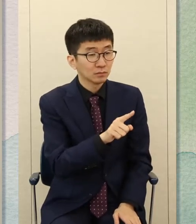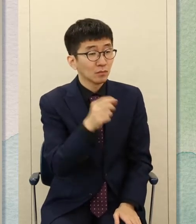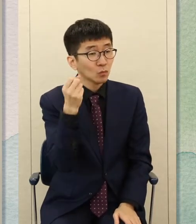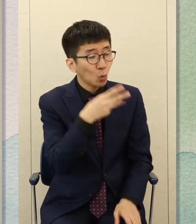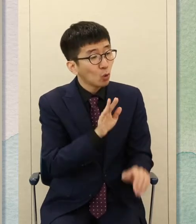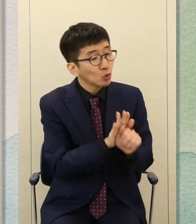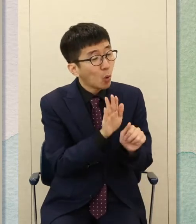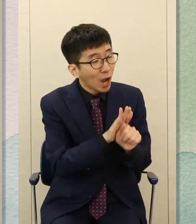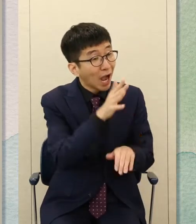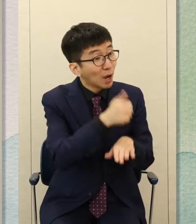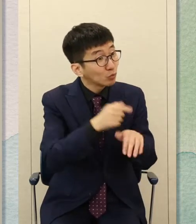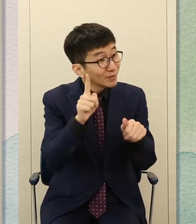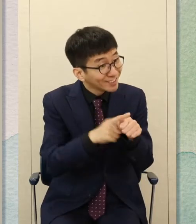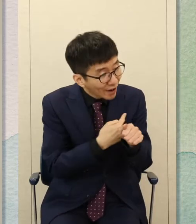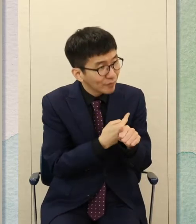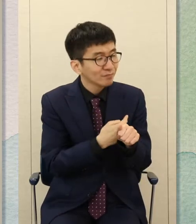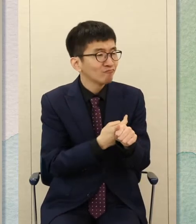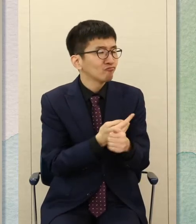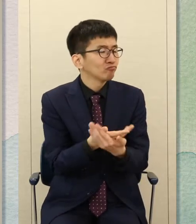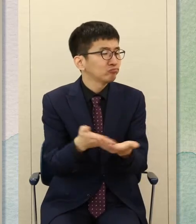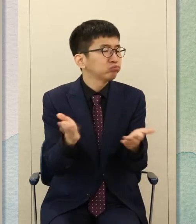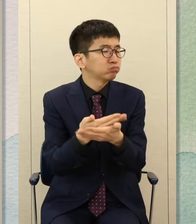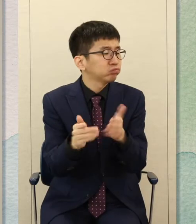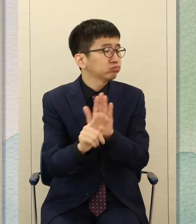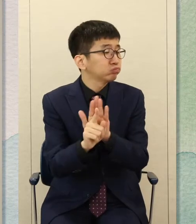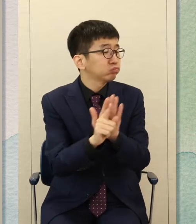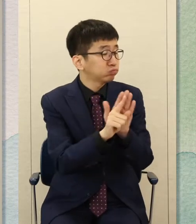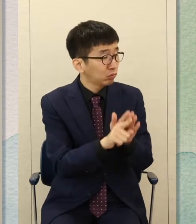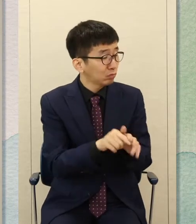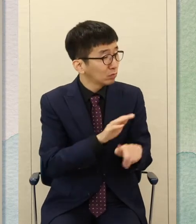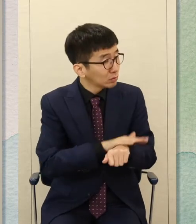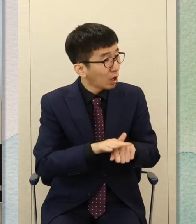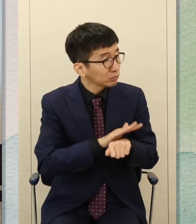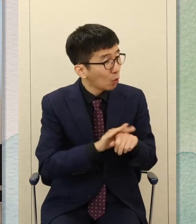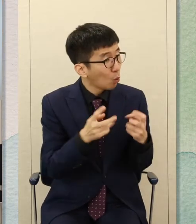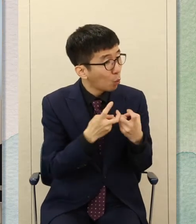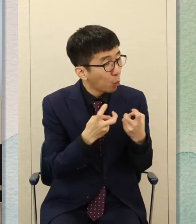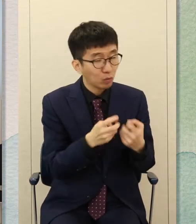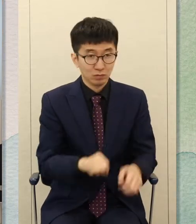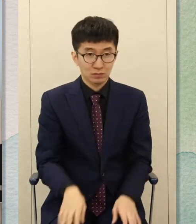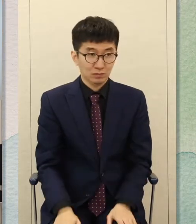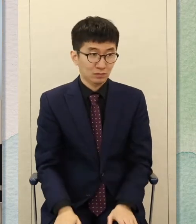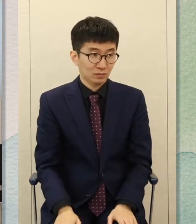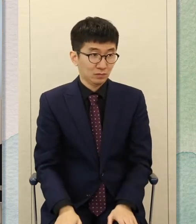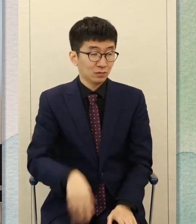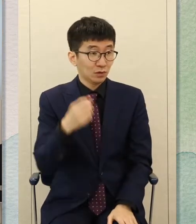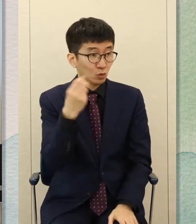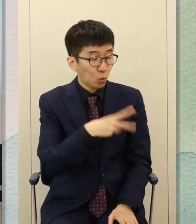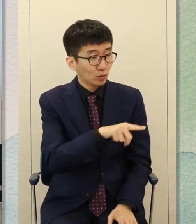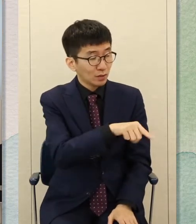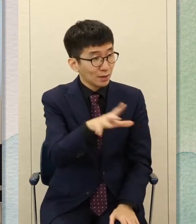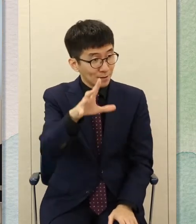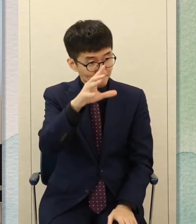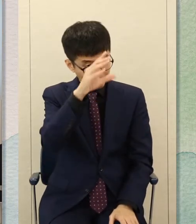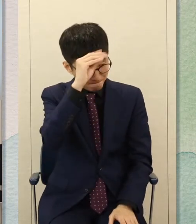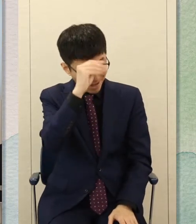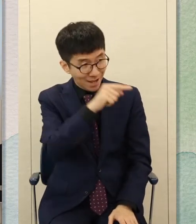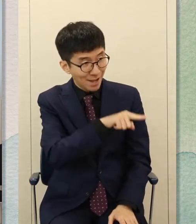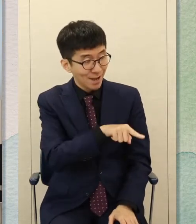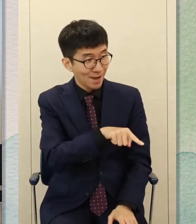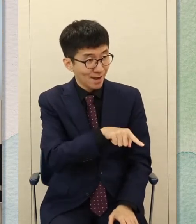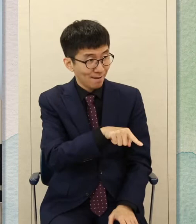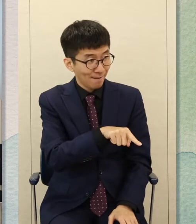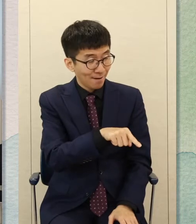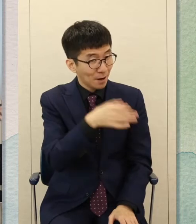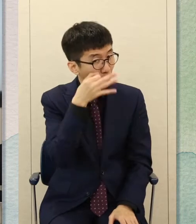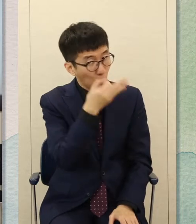뭐를 도와주면 이분들이 그런 활동을 더 많이 할 수 있을까? 예, 그리고 그분들의 롤모델이 돼서 예, 그와